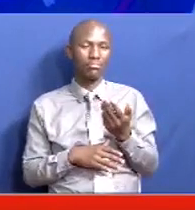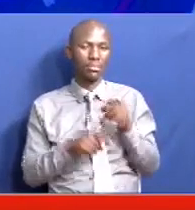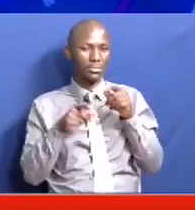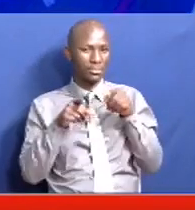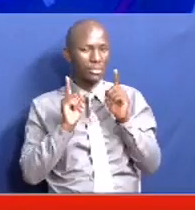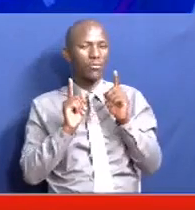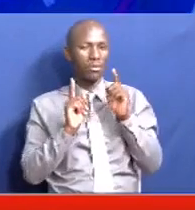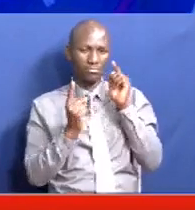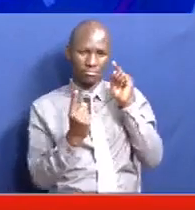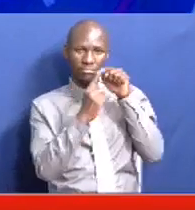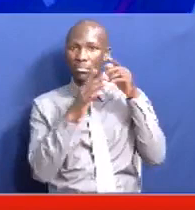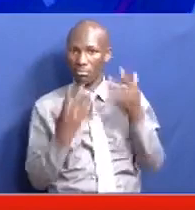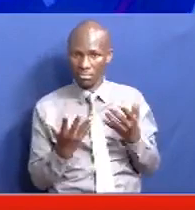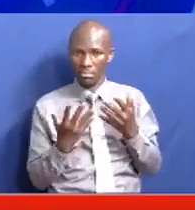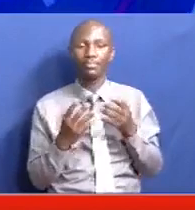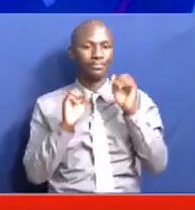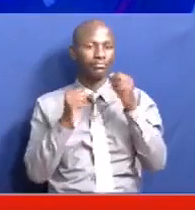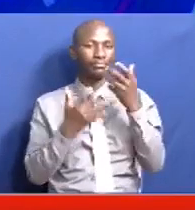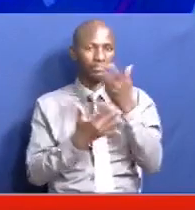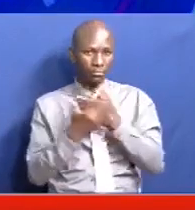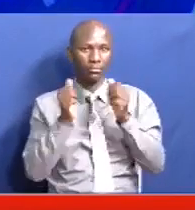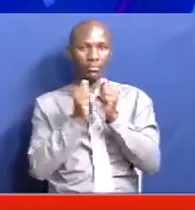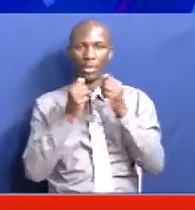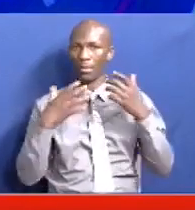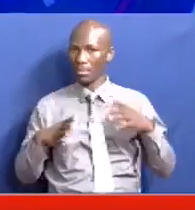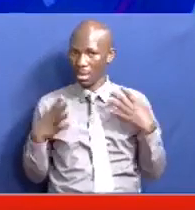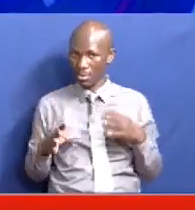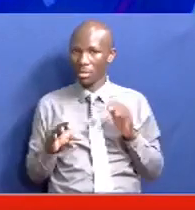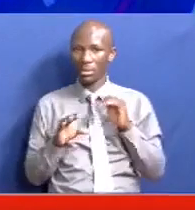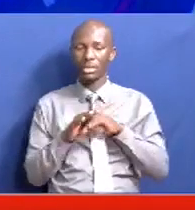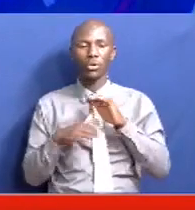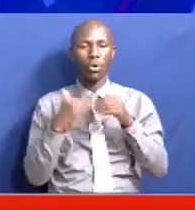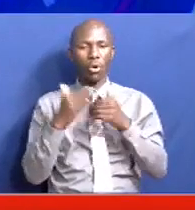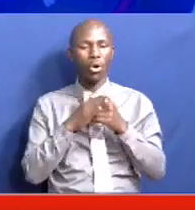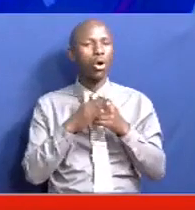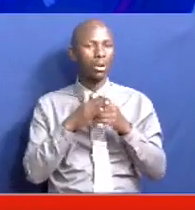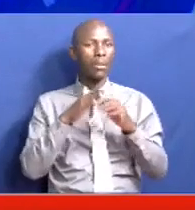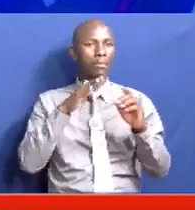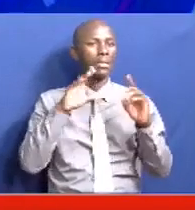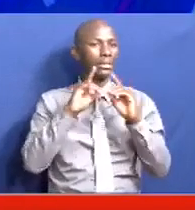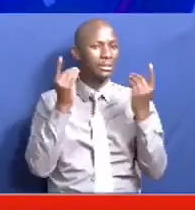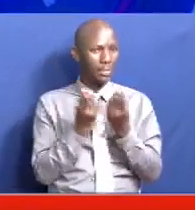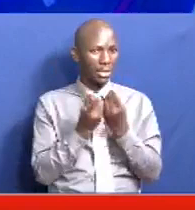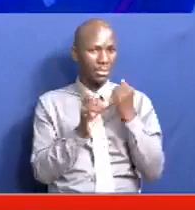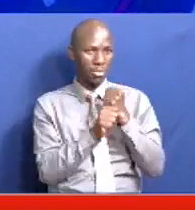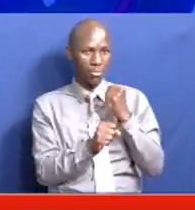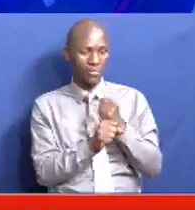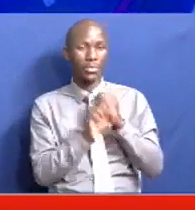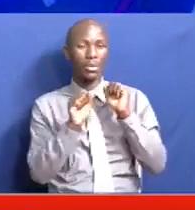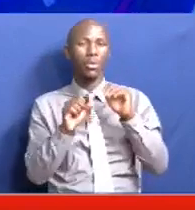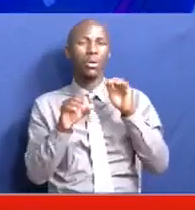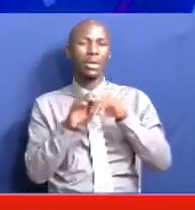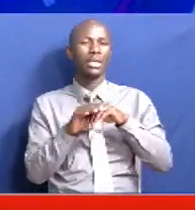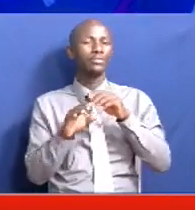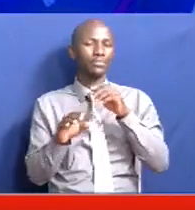wa kielelo ni cha kwekele kanai wa kwa atiania na Enenthi ndhini wa mivya yonde ya Uthukumi nikana kwe kile kana dhini wa